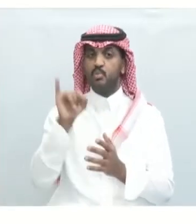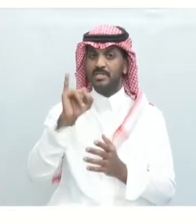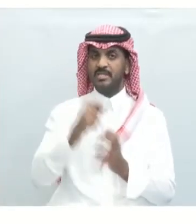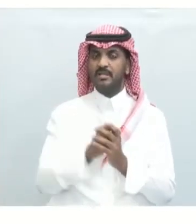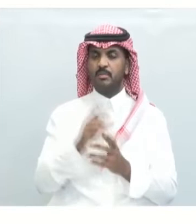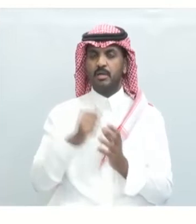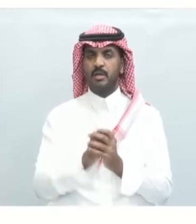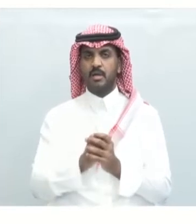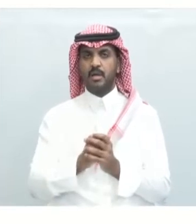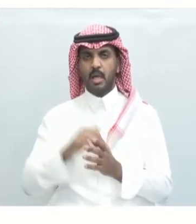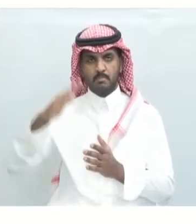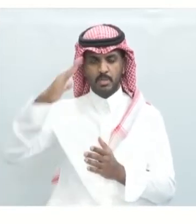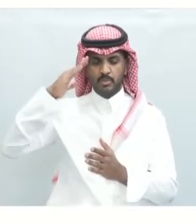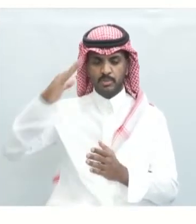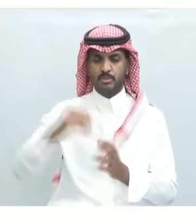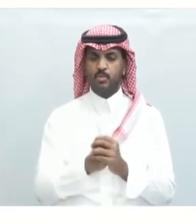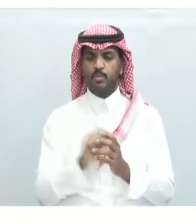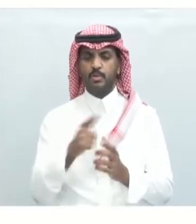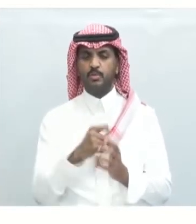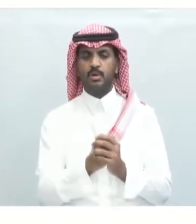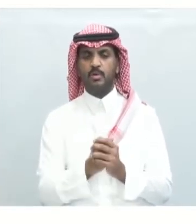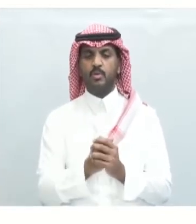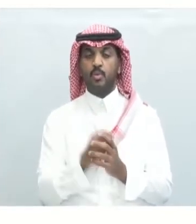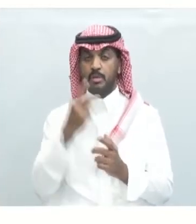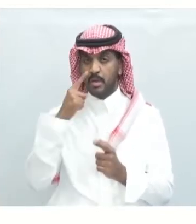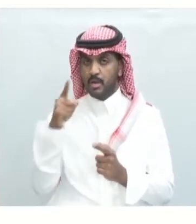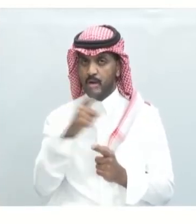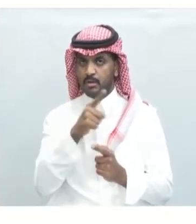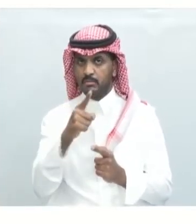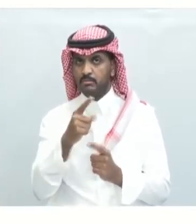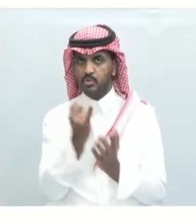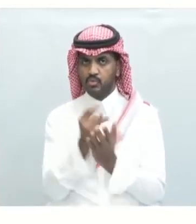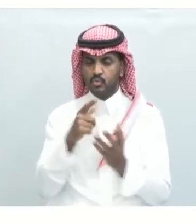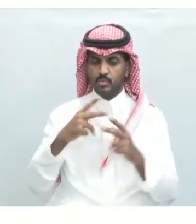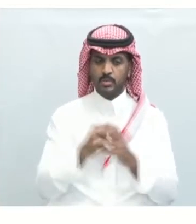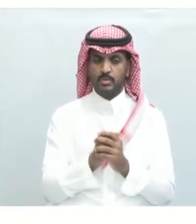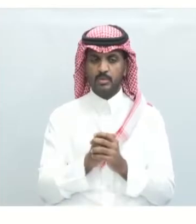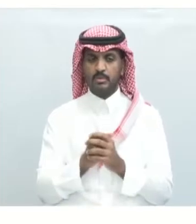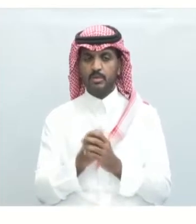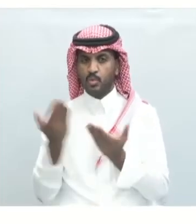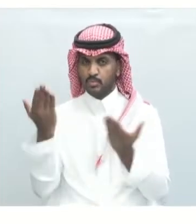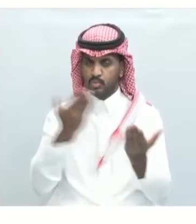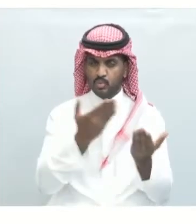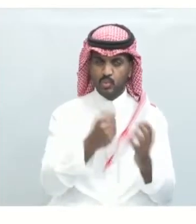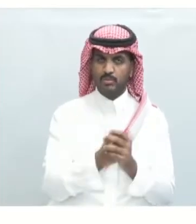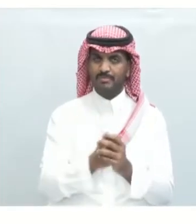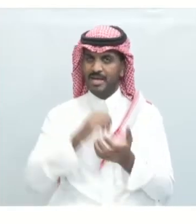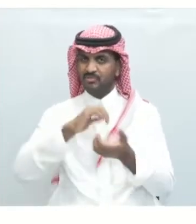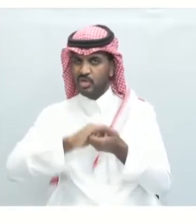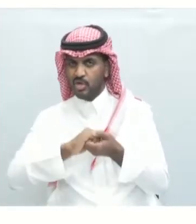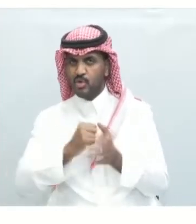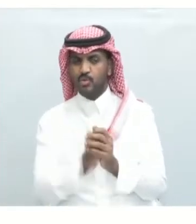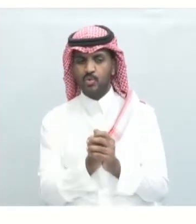والعسكريه او من يراه خادم الحرمين الشريفين من دعوته من الدول الشقيقه والصديقه فيما يتعلق